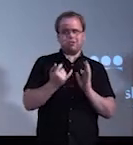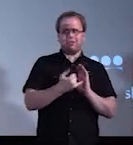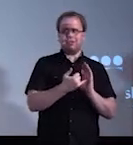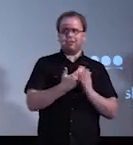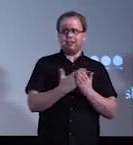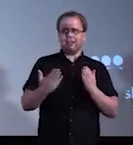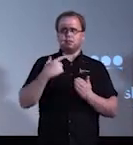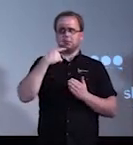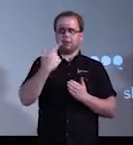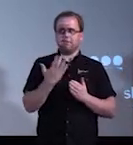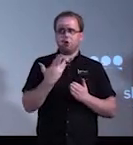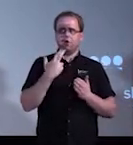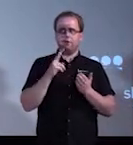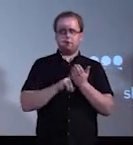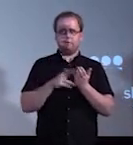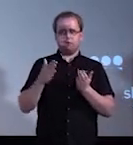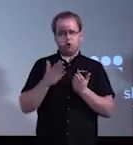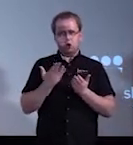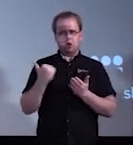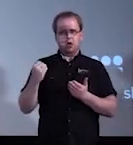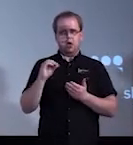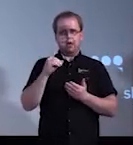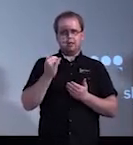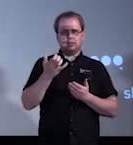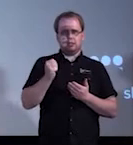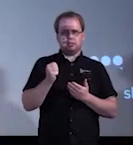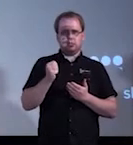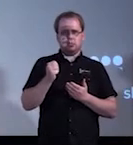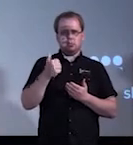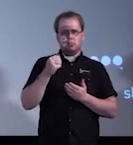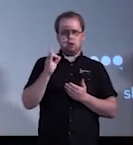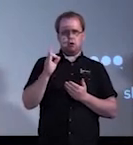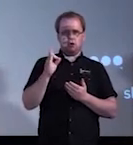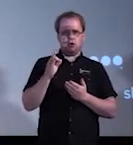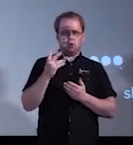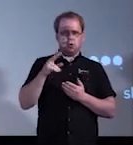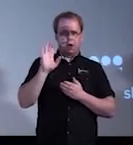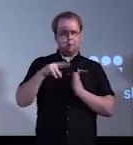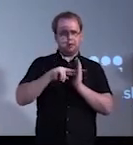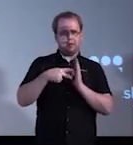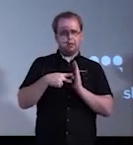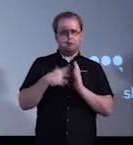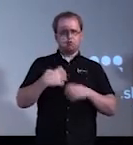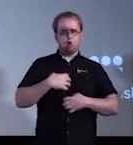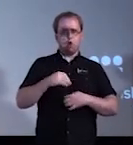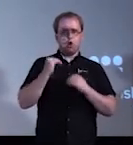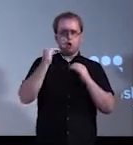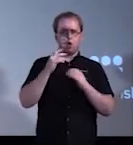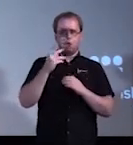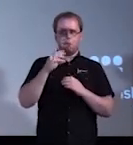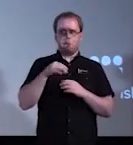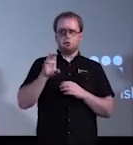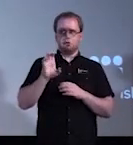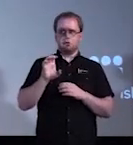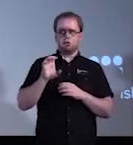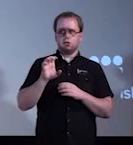som nämner det faktum att vad Alice Bah Kuhnke planerar, det är en chockhöjning av moms på biograferna. Det kommer få en massa konsekvenser som jag är jäkligt orolig för. Det